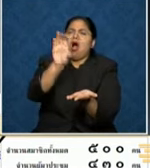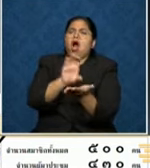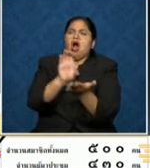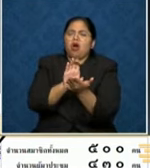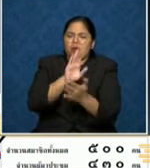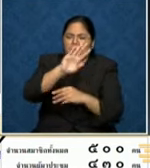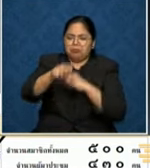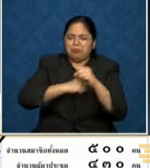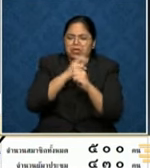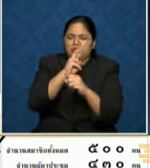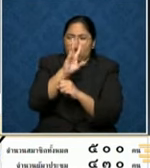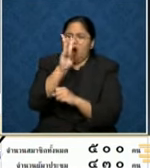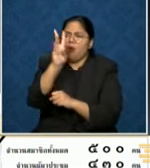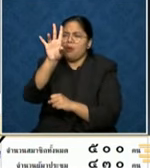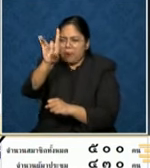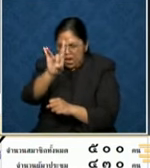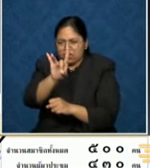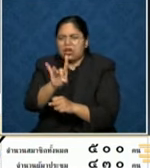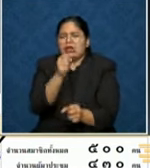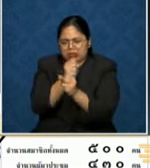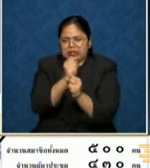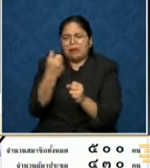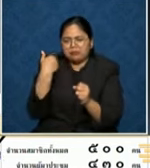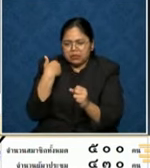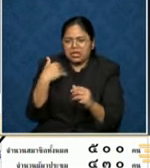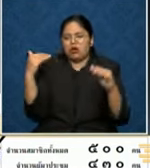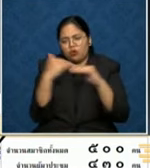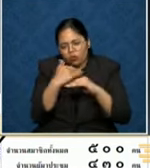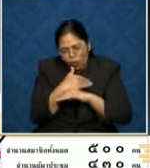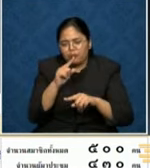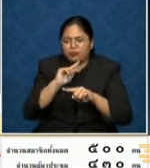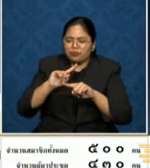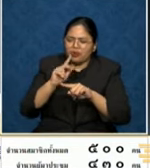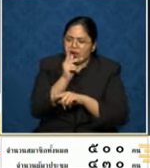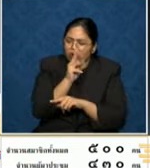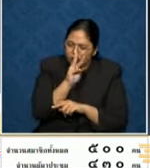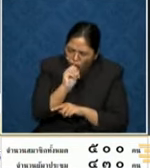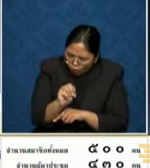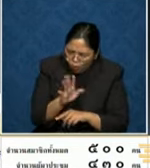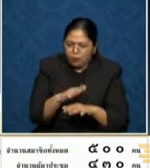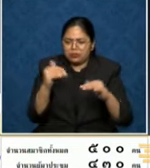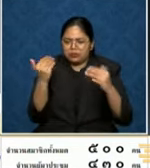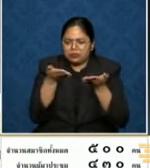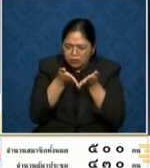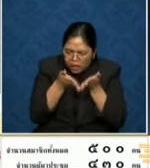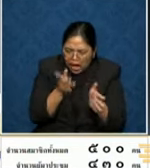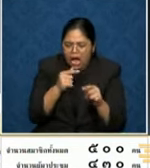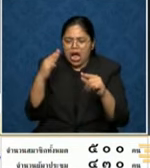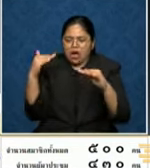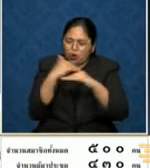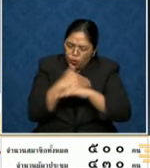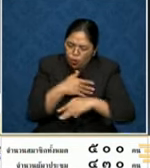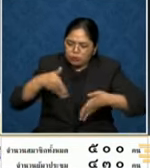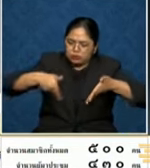มดถือว่ารัฐบาลก็ทำครับกรมเจ้าท่าก็ตั้งงบประมาณให้กรมทางหลวงกรมทางหลวงชนบท